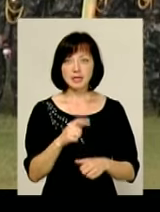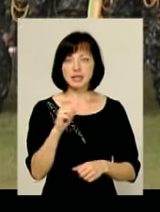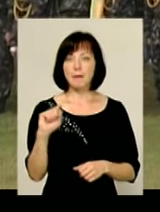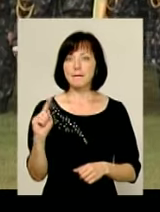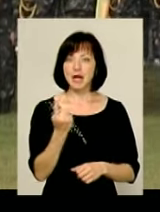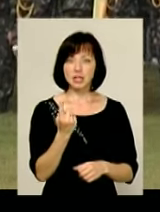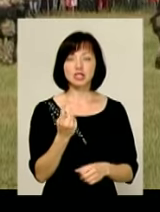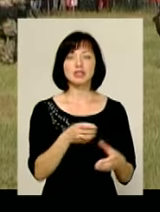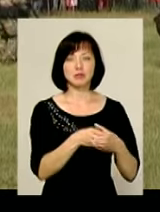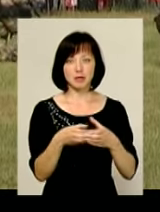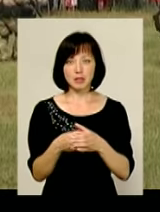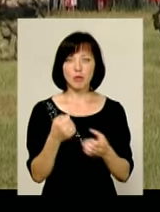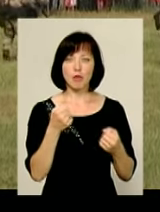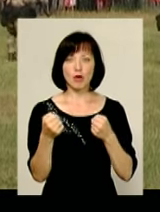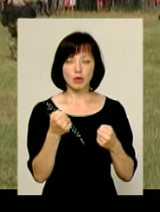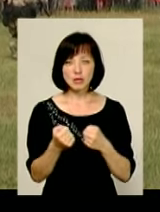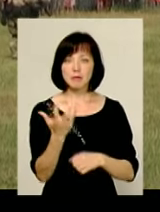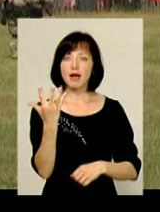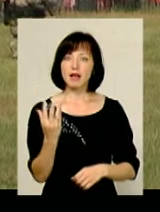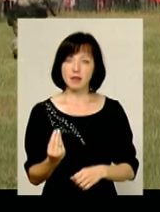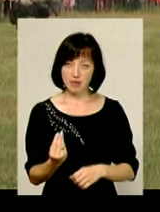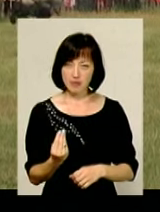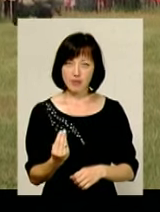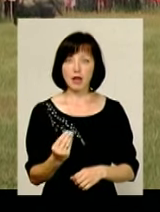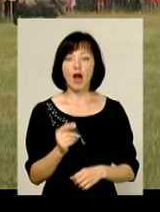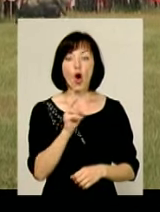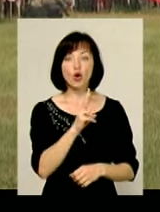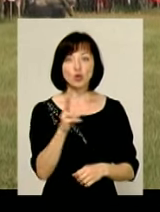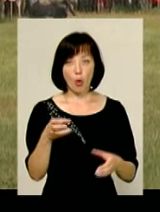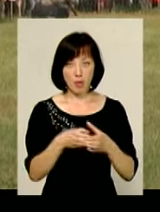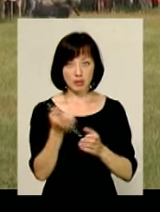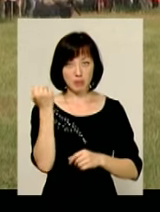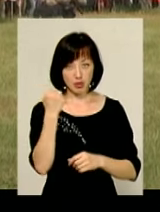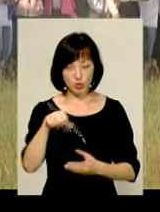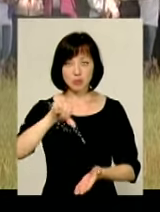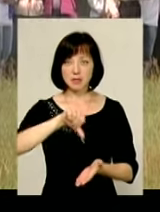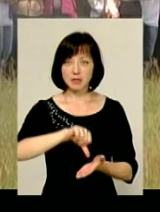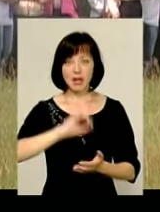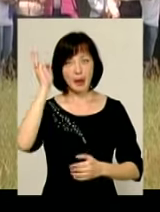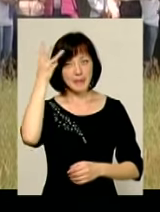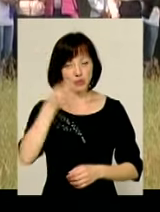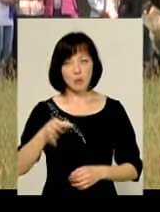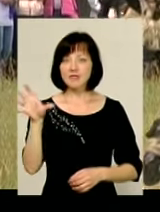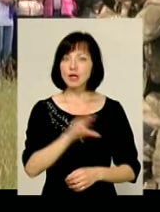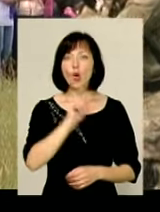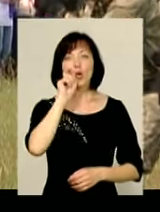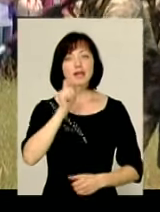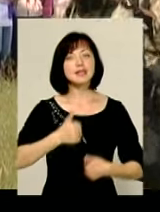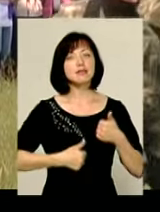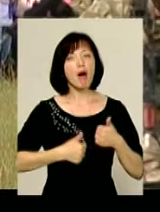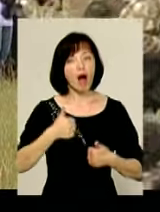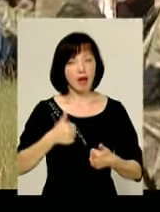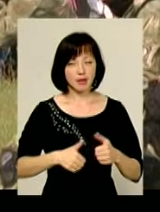першість збірні боротимуться протягом п'яти днів. Та з них, яка переможе, представлятиме Хмельниччину на всеукраїнських